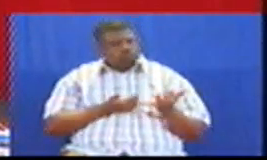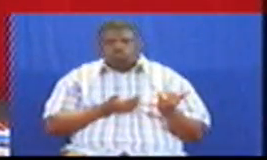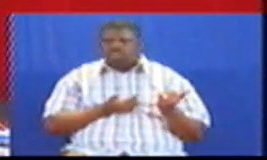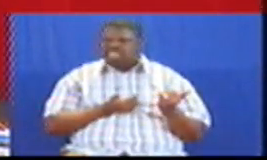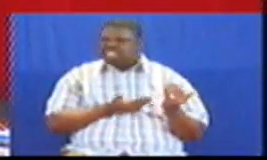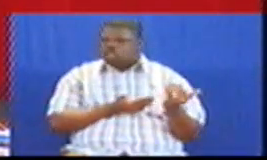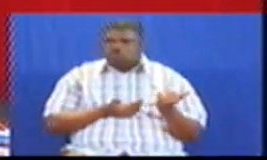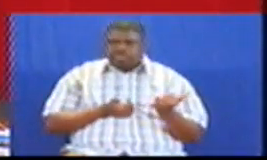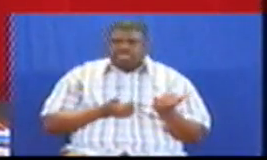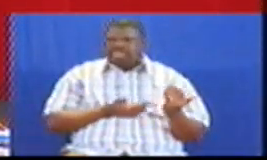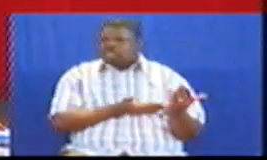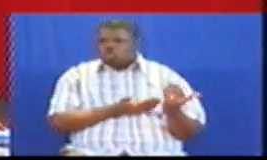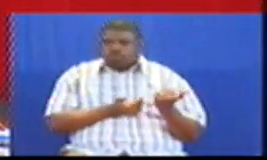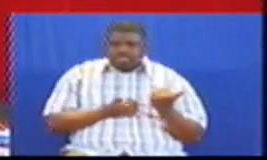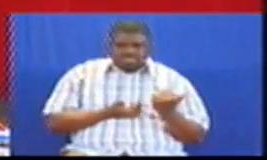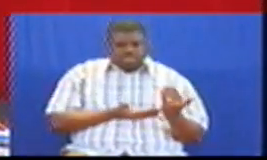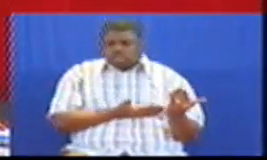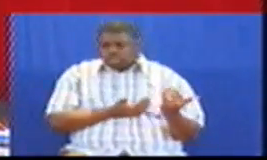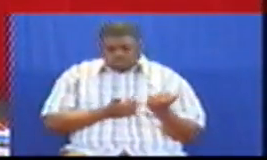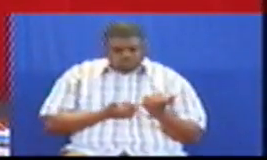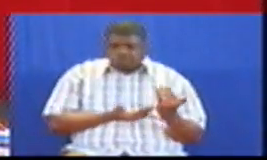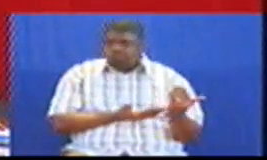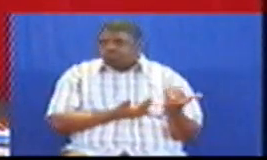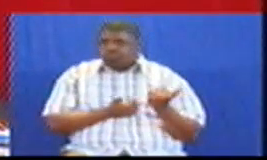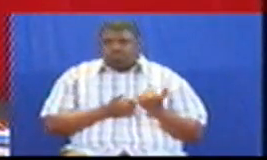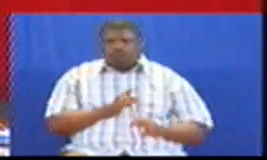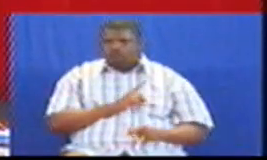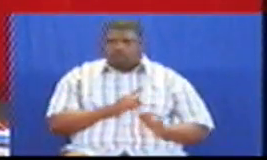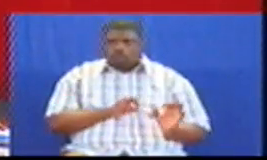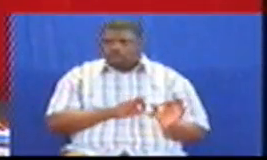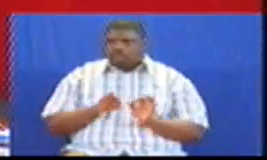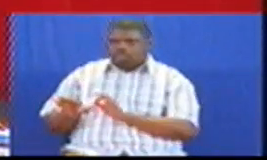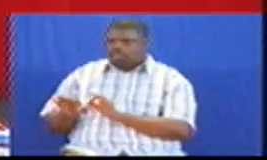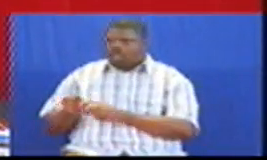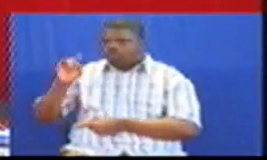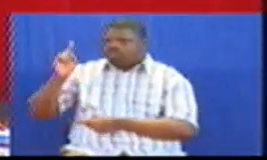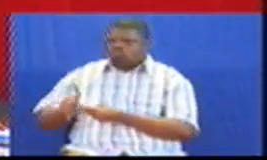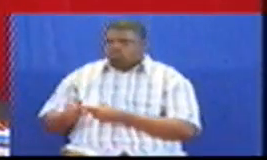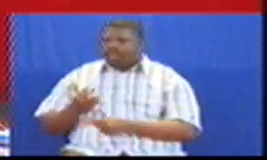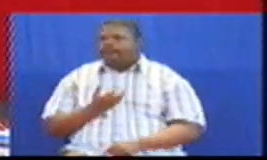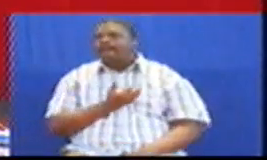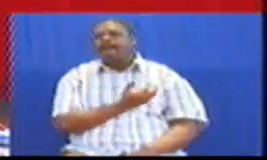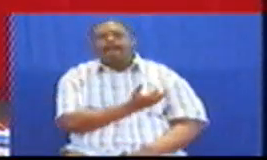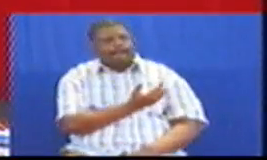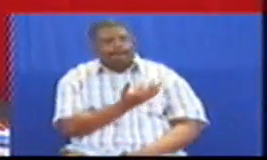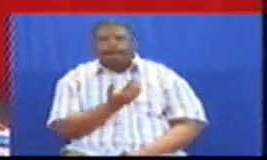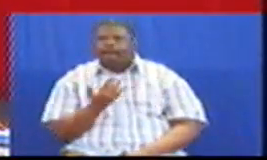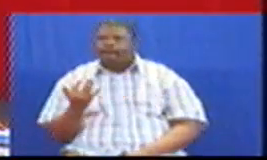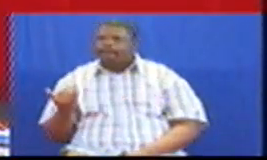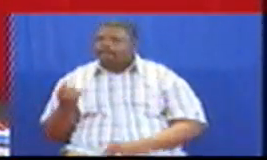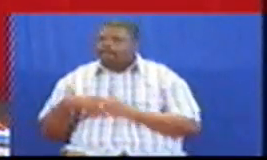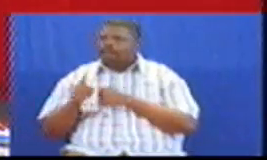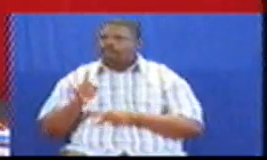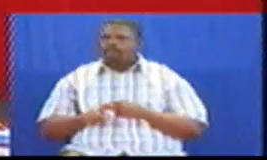asisubirishwe mpaka apite kwenye ule mchakato mzima. Anaweza kuharakisha huo mchakato na atakuwa amepunguza idadi ya walioko